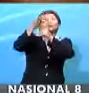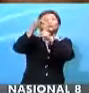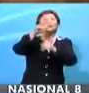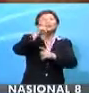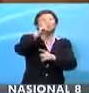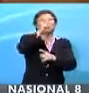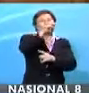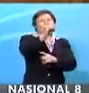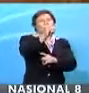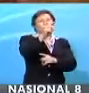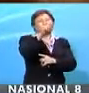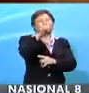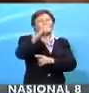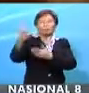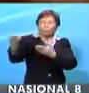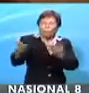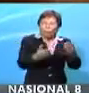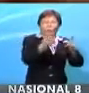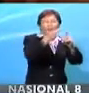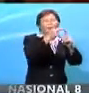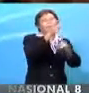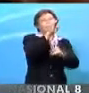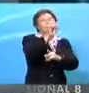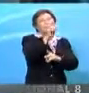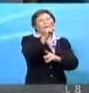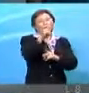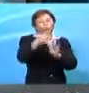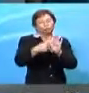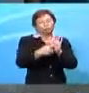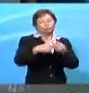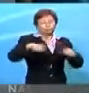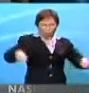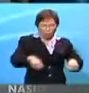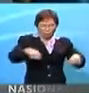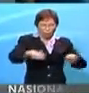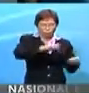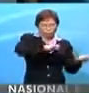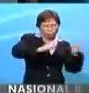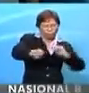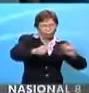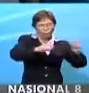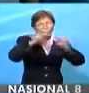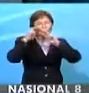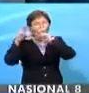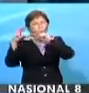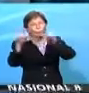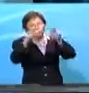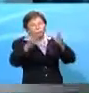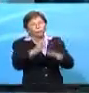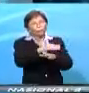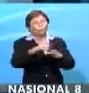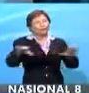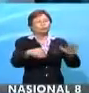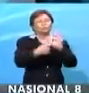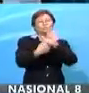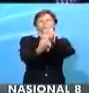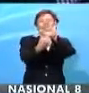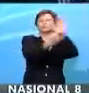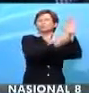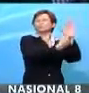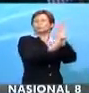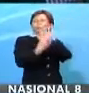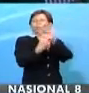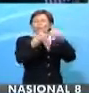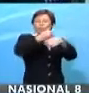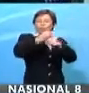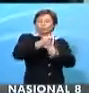Kementerian Pelancongan dan Kebudayaan ke Baku untuk memasak roti canai kepada para pengunjung dan melakukan demonstrasi pembuatan